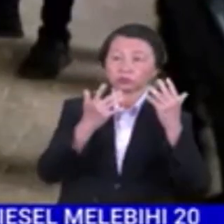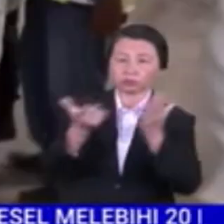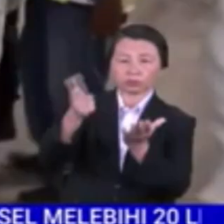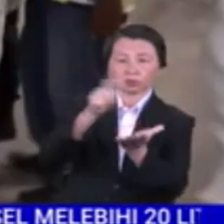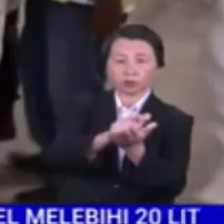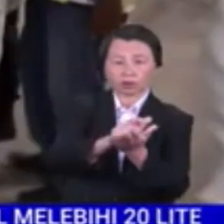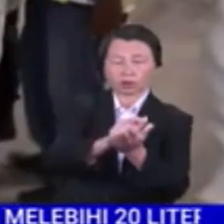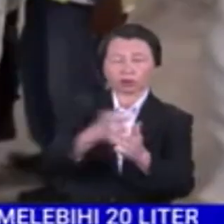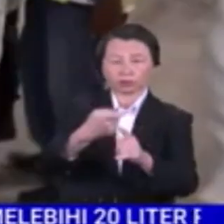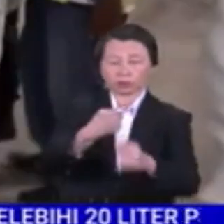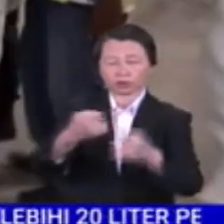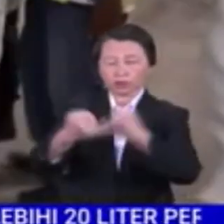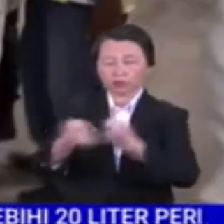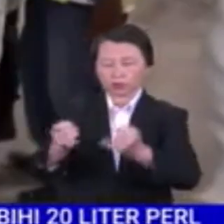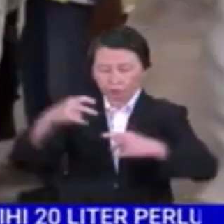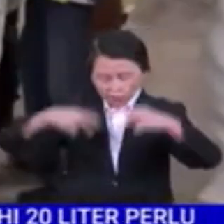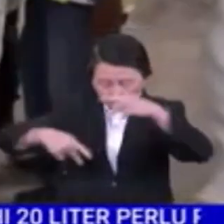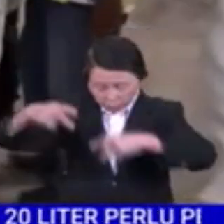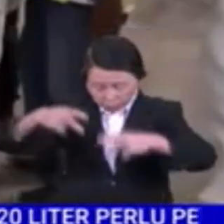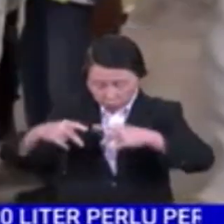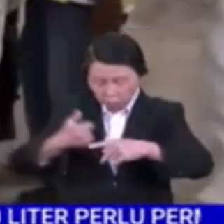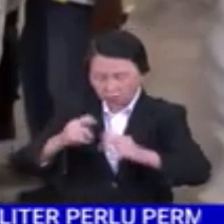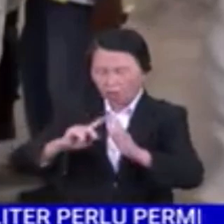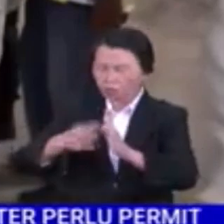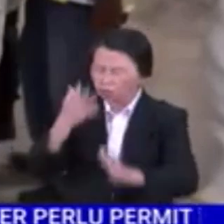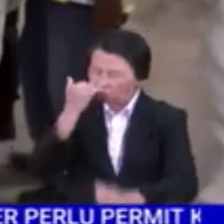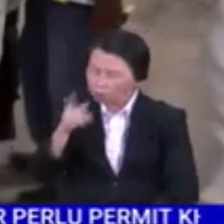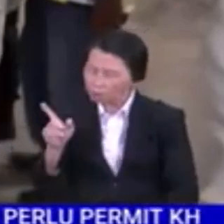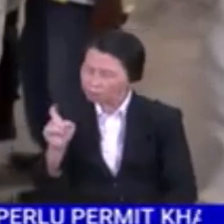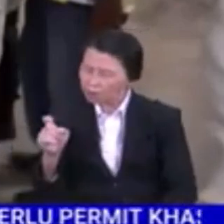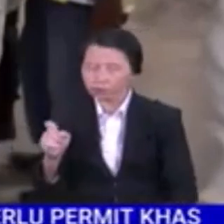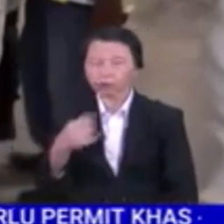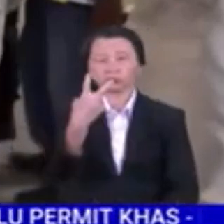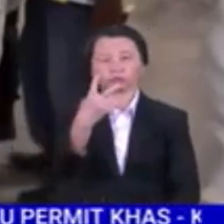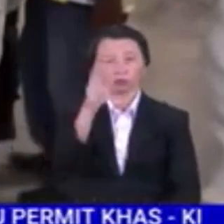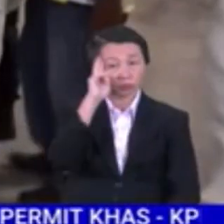laporan lengkap daripada jabatan kimia berhubung Puncak kematian dua remaja berkenaan